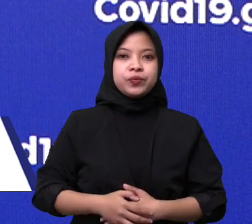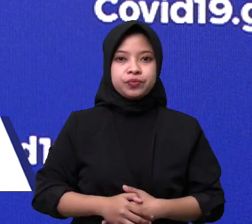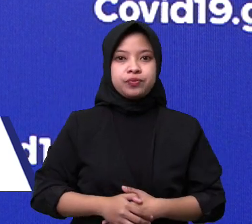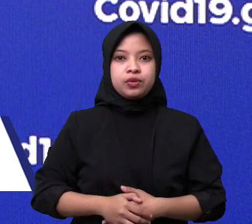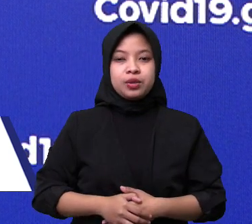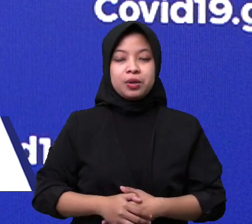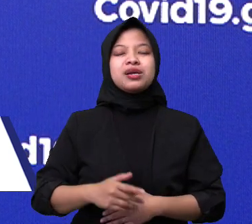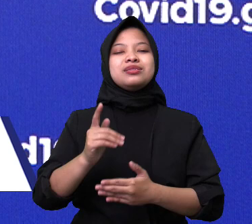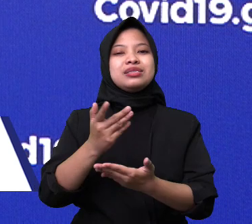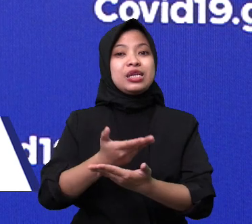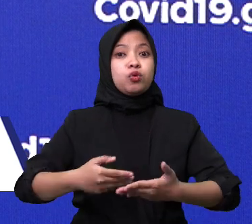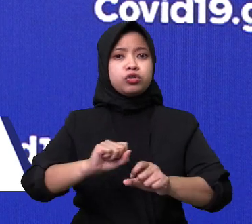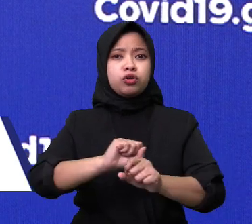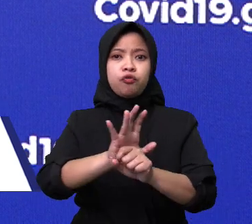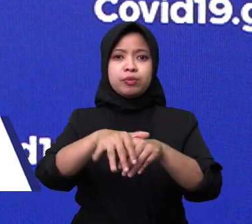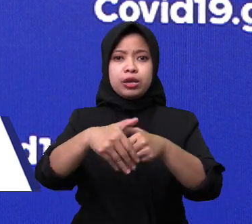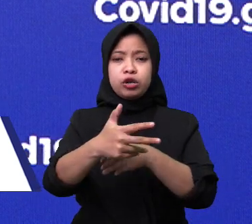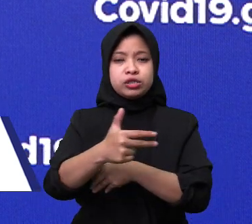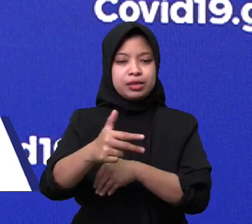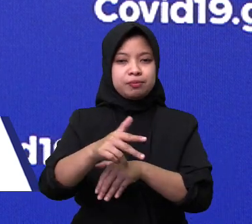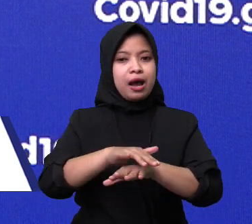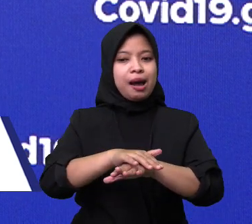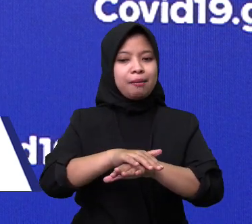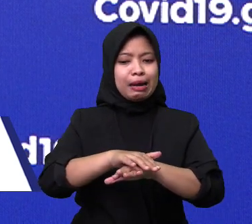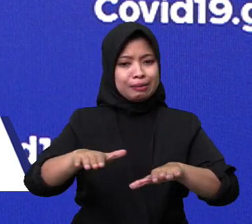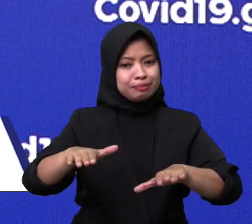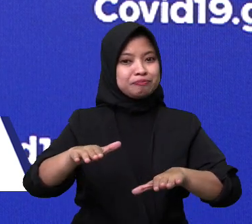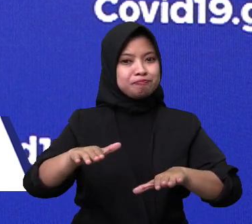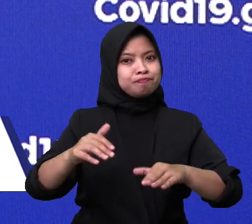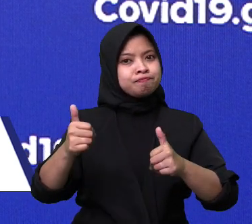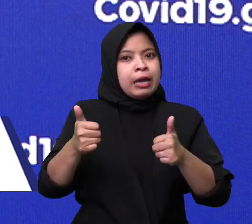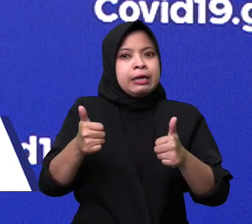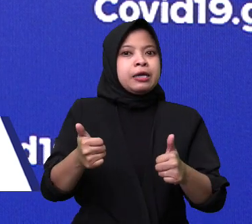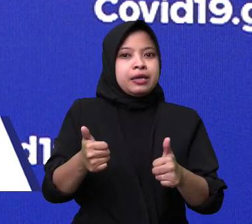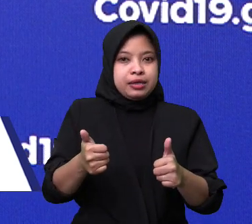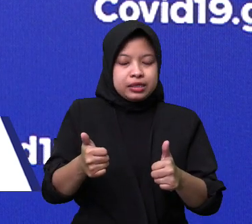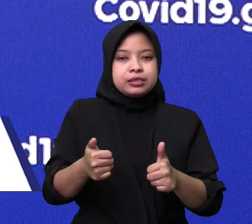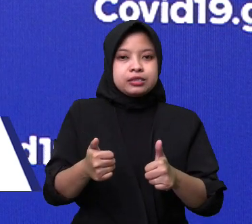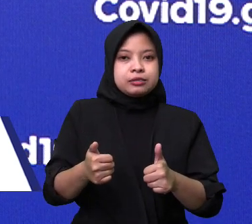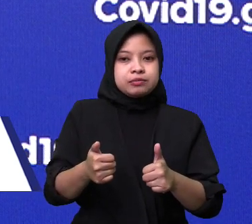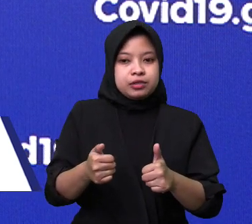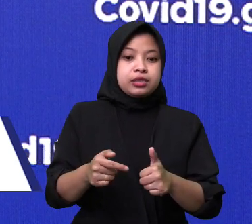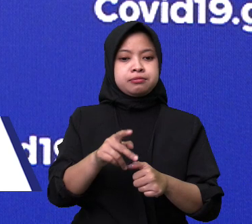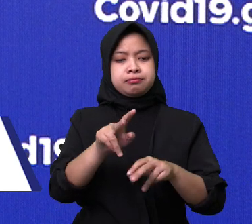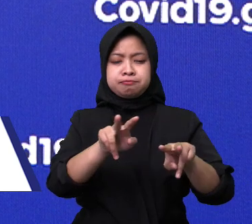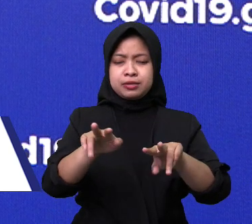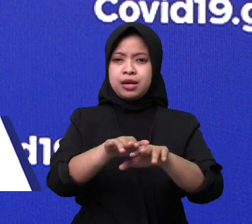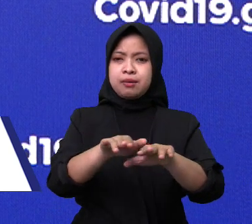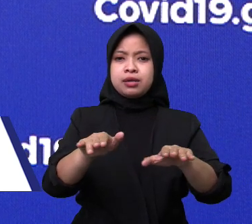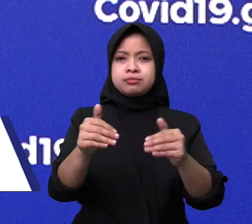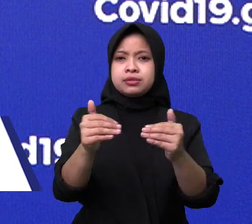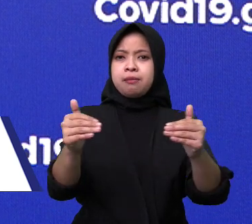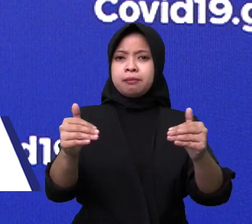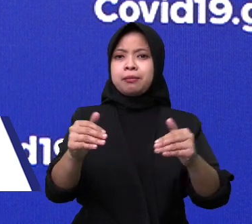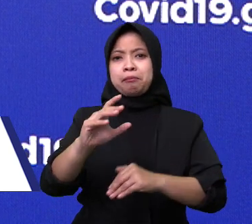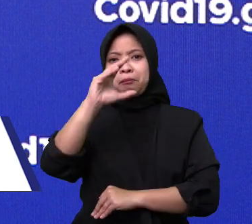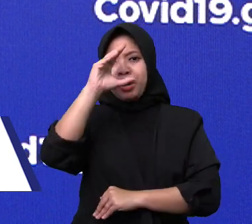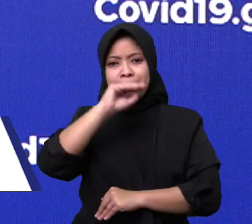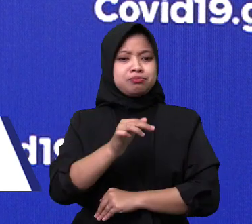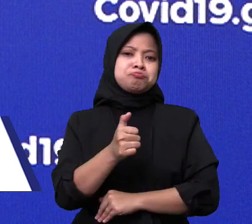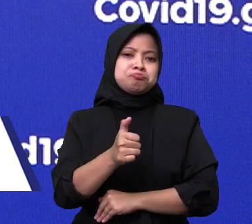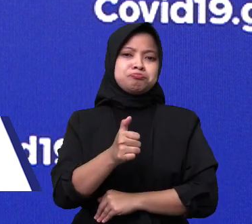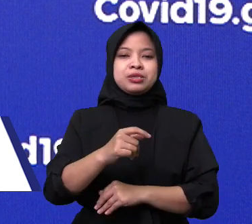pandemi COVID-19 di Indonesia semakin tertangani dengan baik, serta kondisi keamanan yang stabil, sehingga